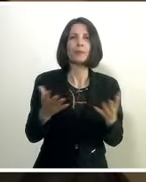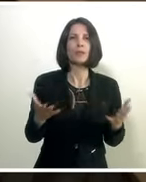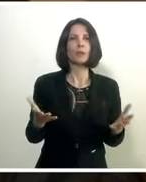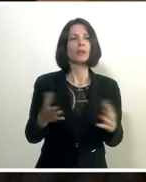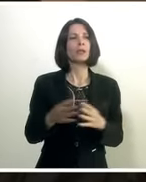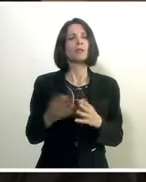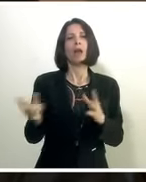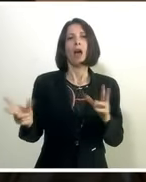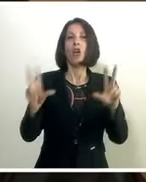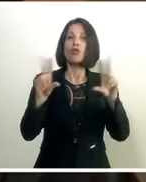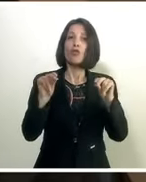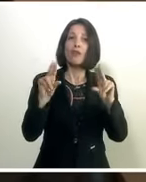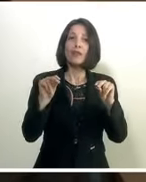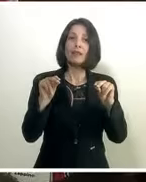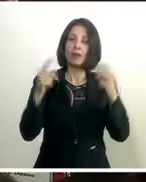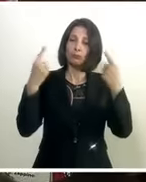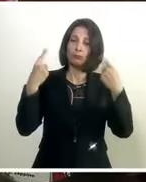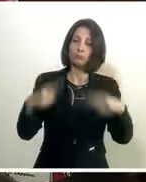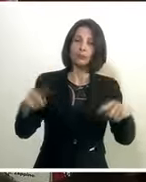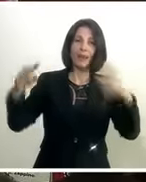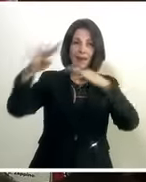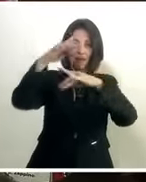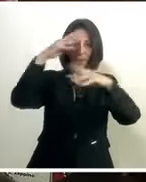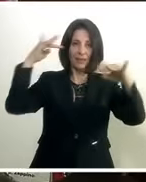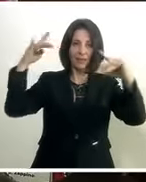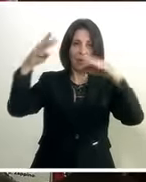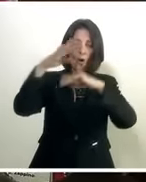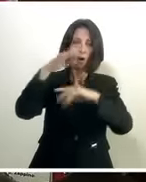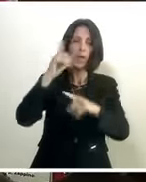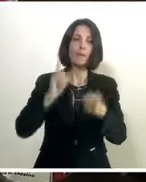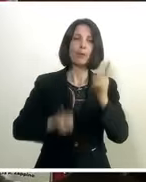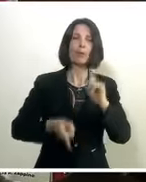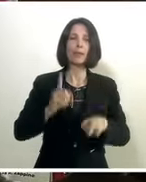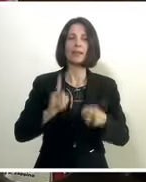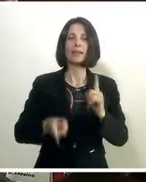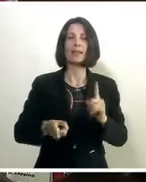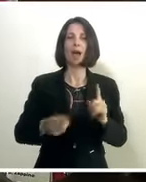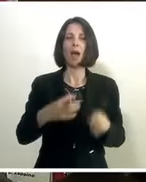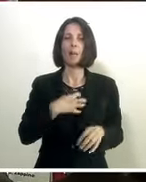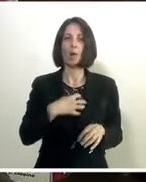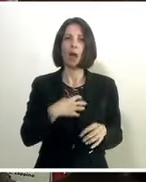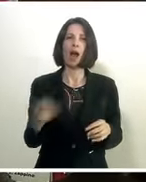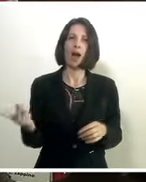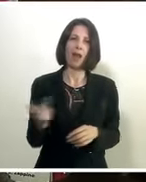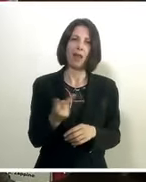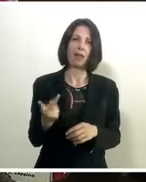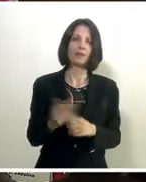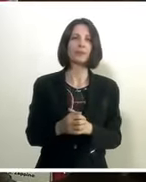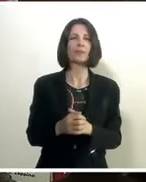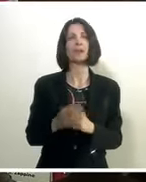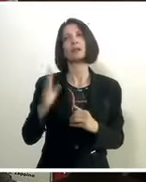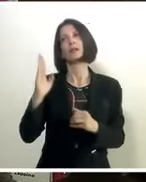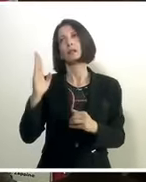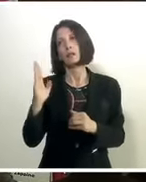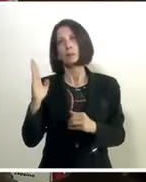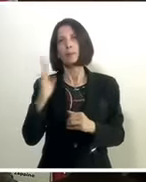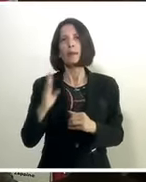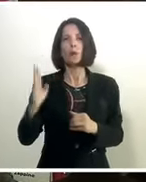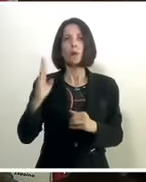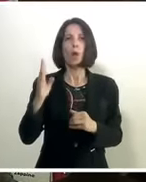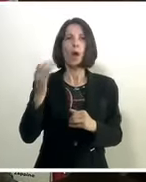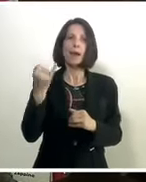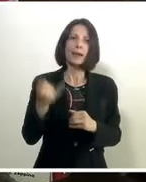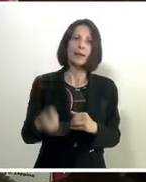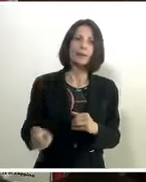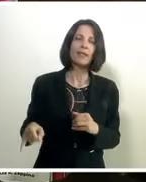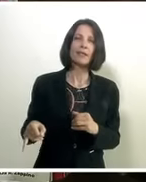di novità della sua riflessione insieme politica e morale In conclusione l'eredità di Berlinguer in molti suoi tratti